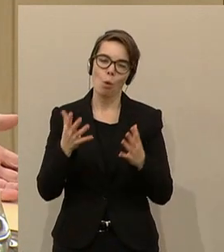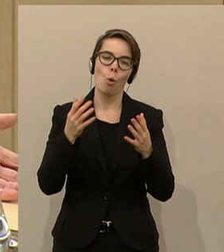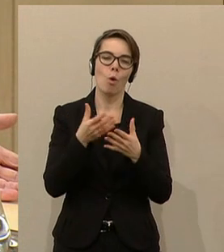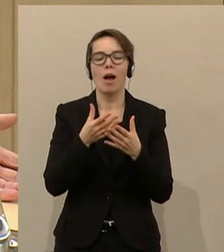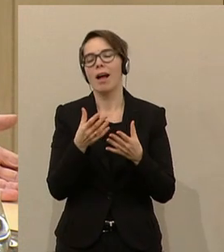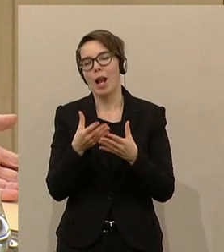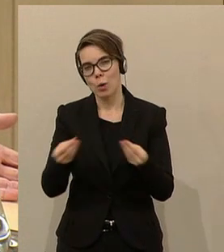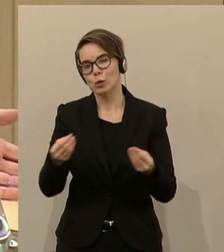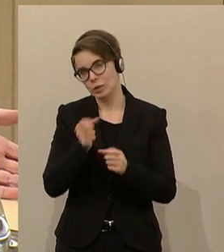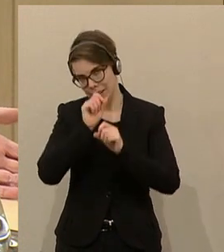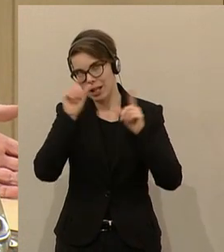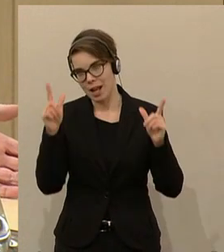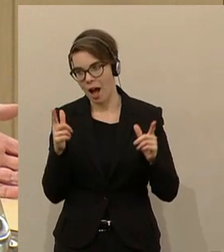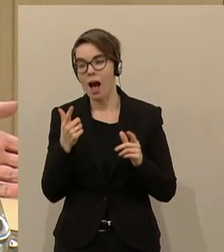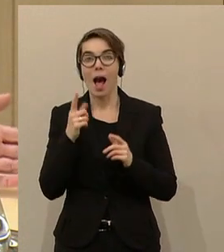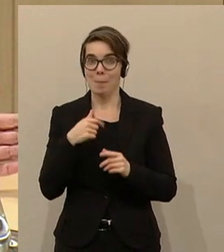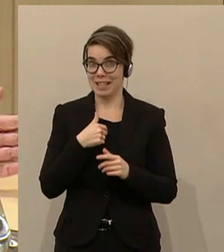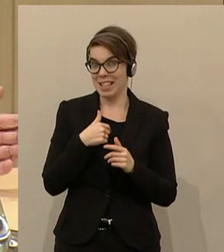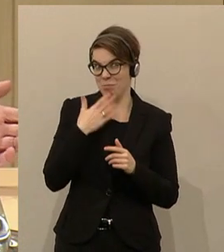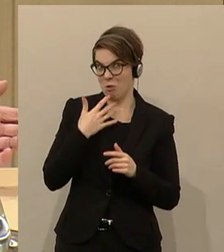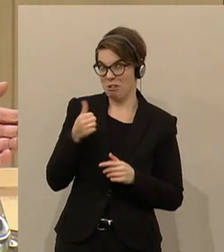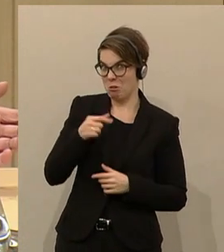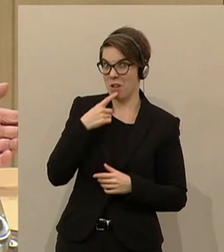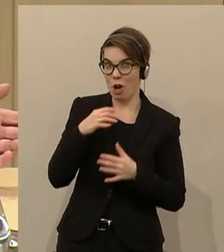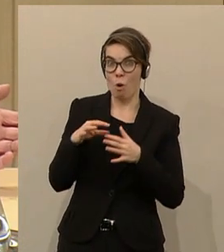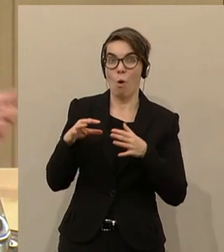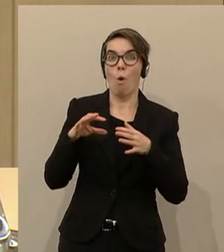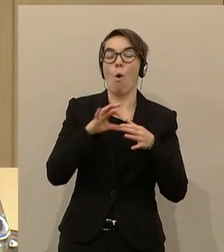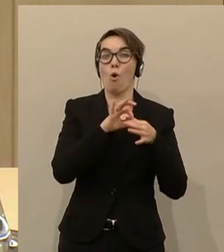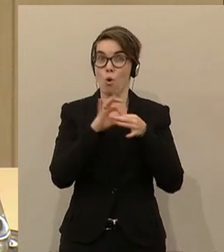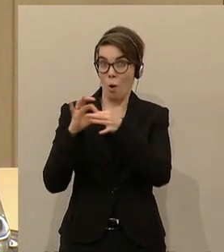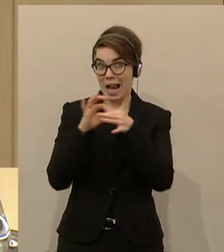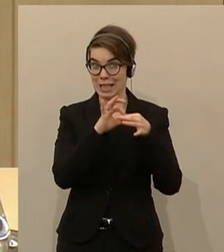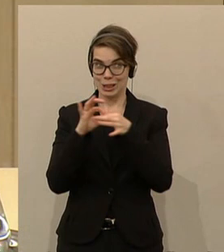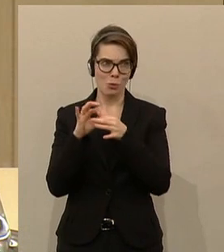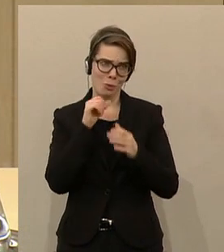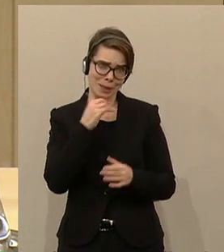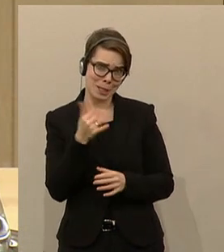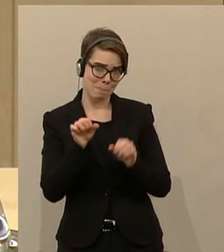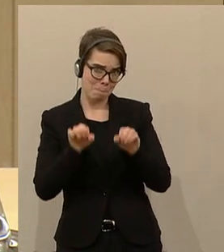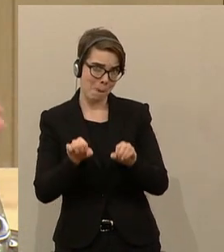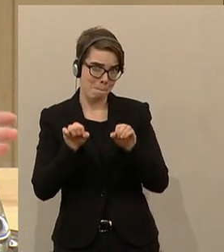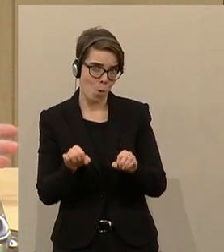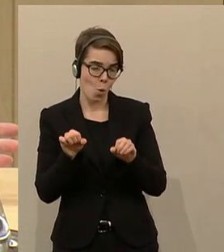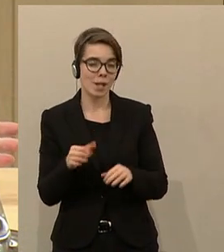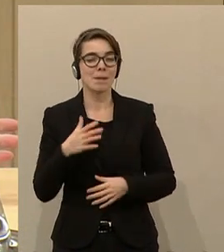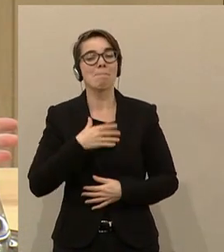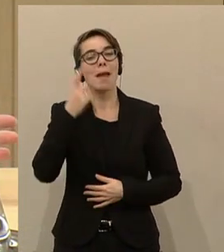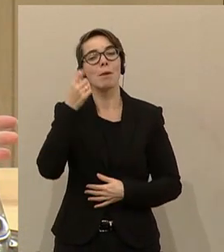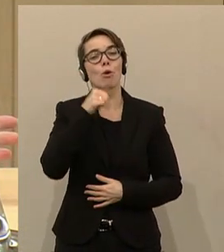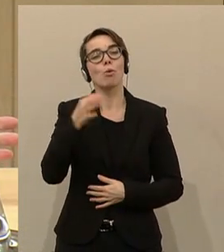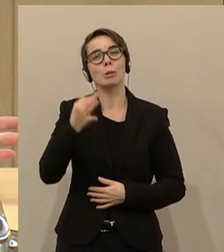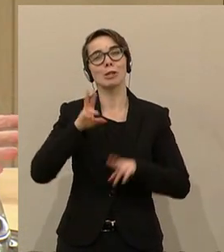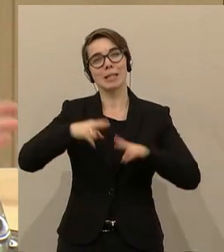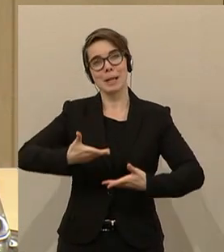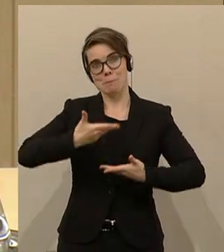liegt auf der Hand. Aber ich darf doch anmerken, dass es in einer Koalition nicht immer möglich ist, seine Meinung zu 100%